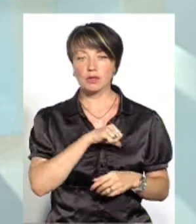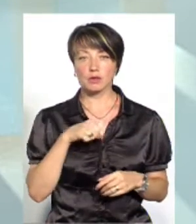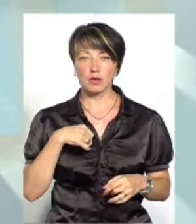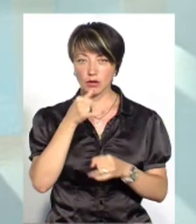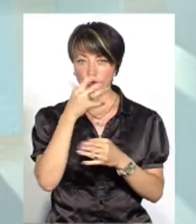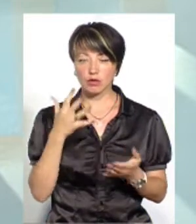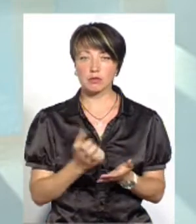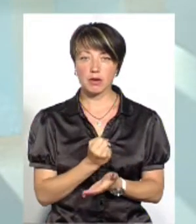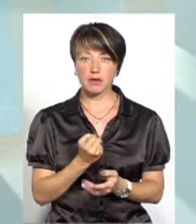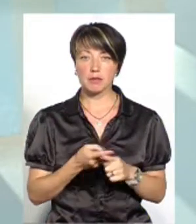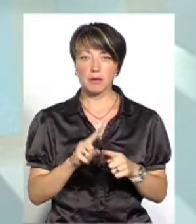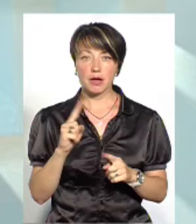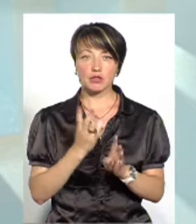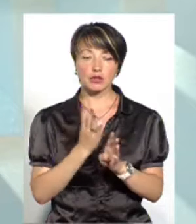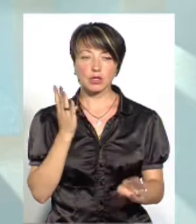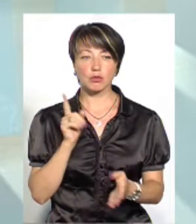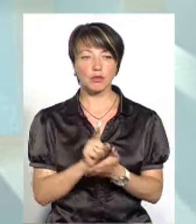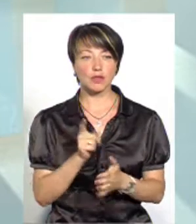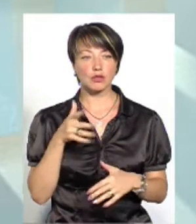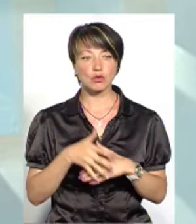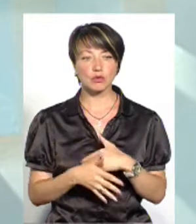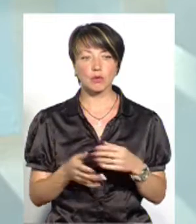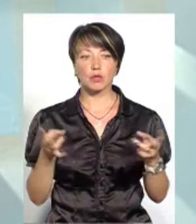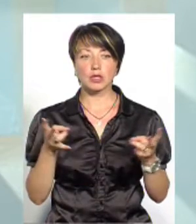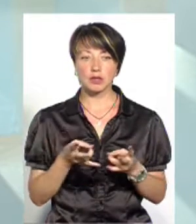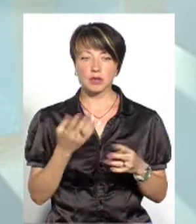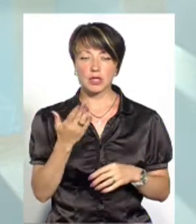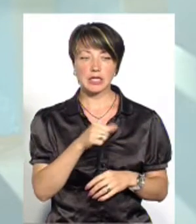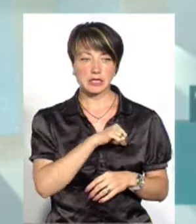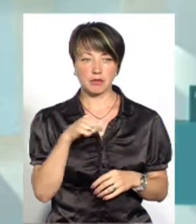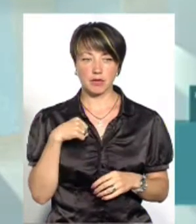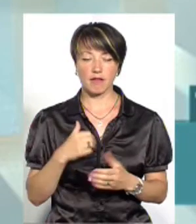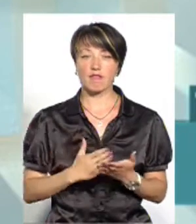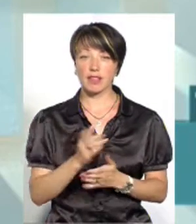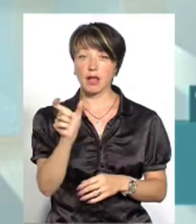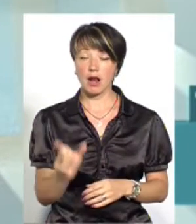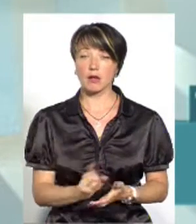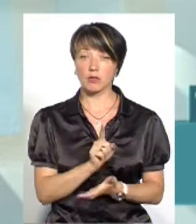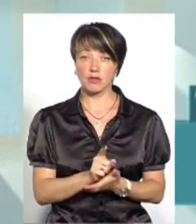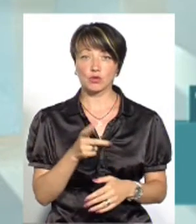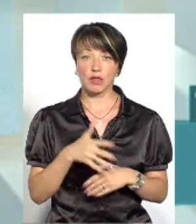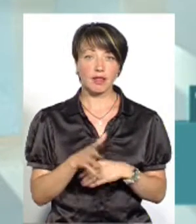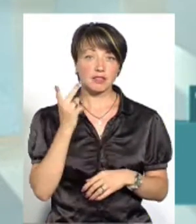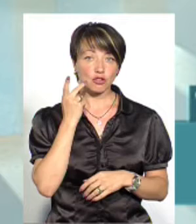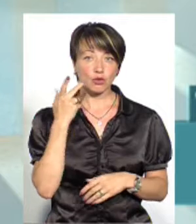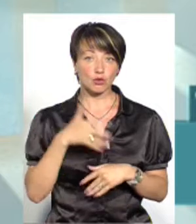не може справитись, в першу чергу це людина повинна зрозуміти, що воно потрібно їй самі. Тобто ветеран повинен зрозуміти, що... Не завжди